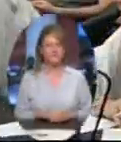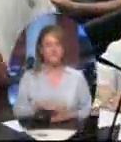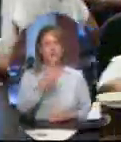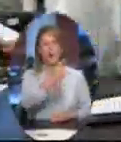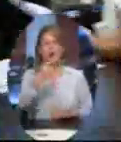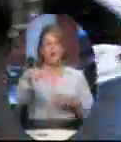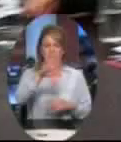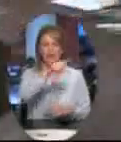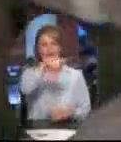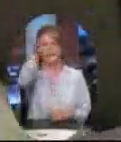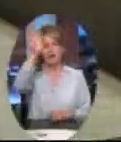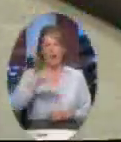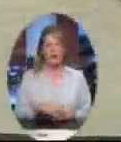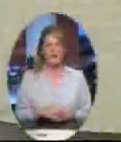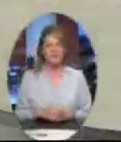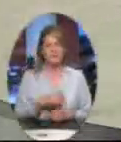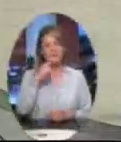מחבל, טרוריסט.